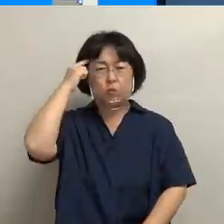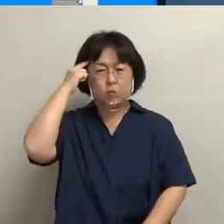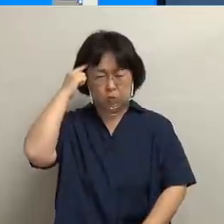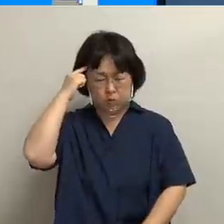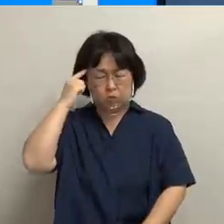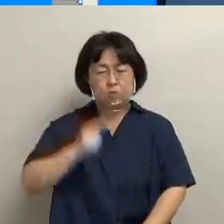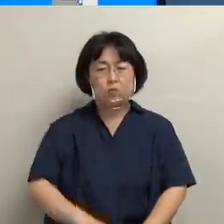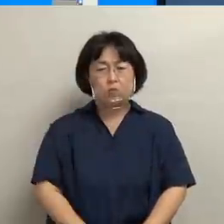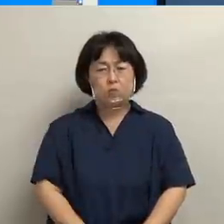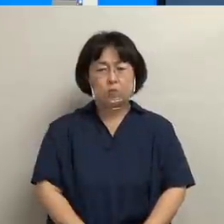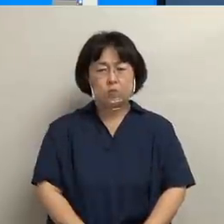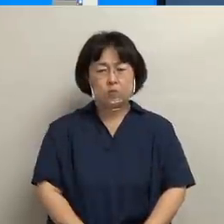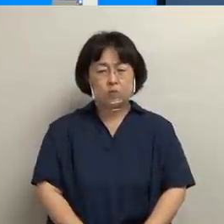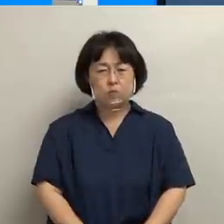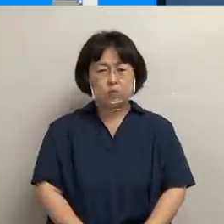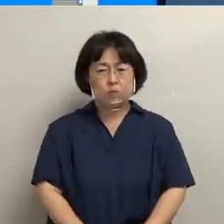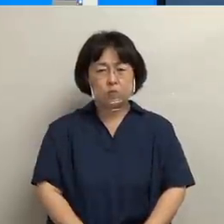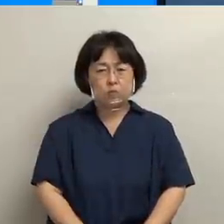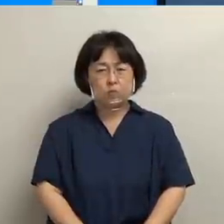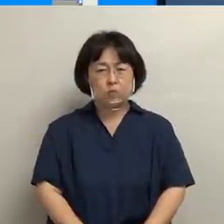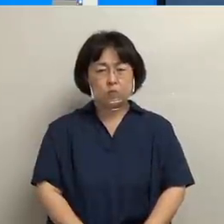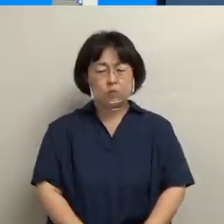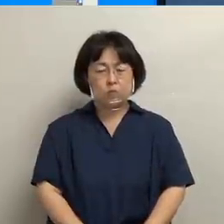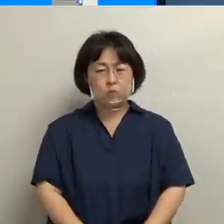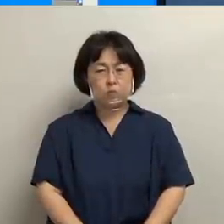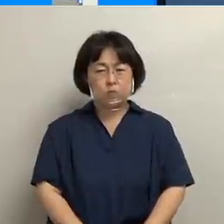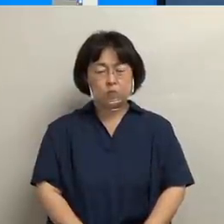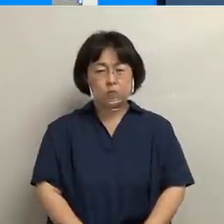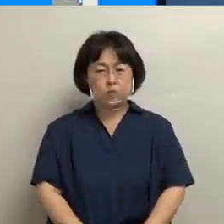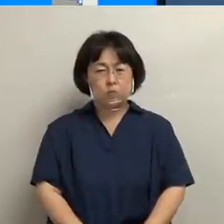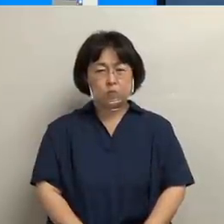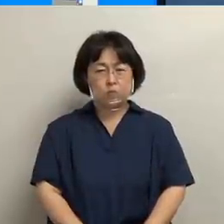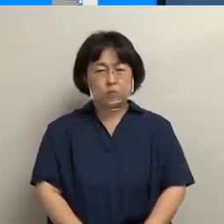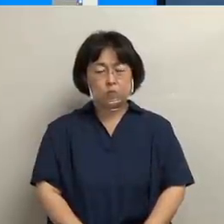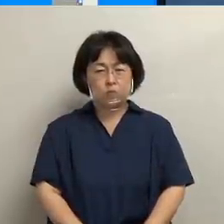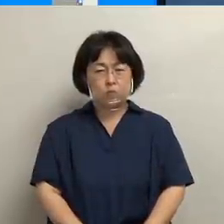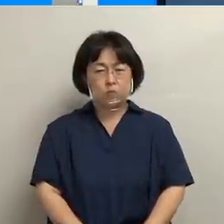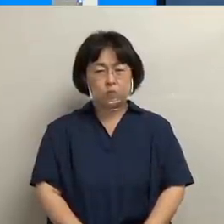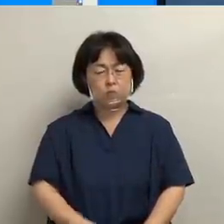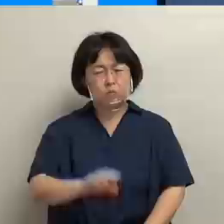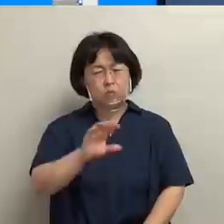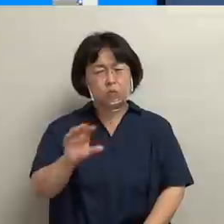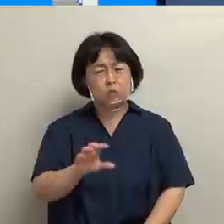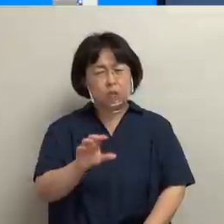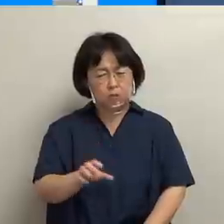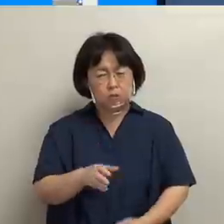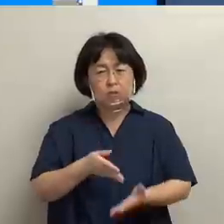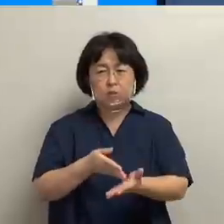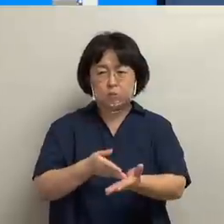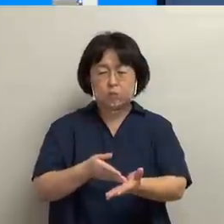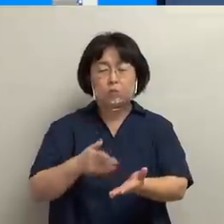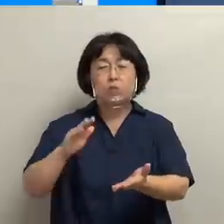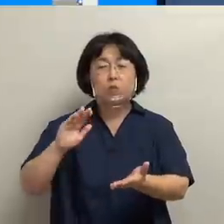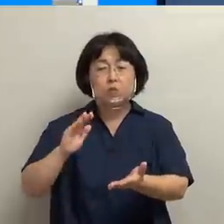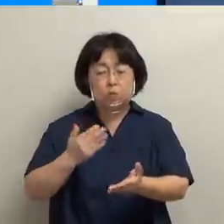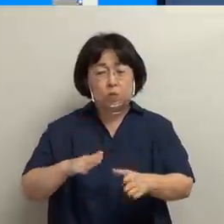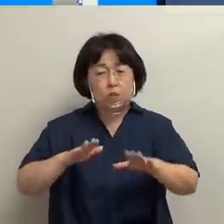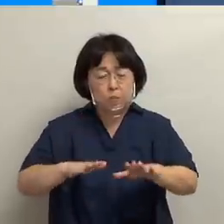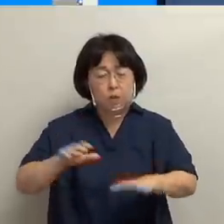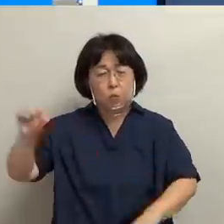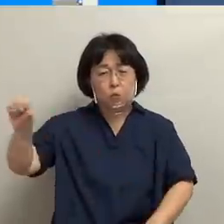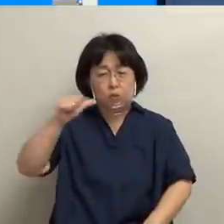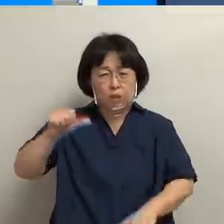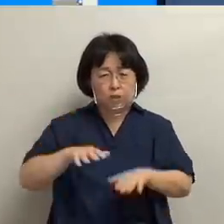考えておりますあの何でもこれも申し上げているんですが今 no その第5